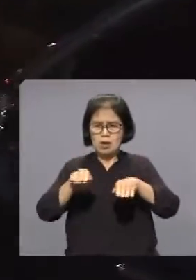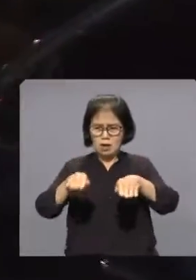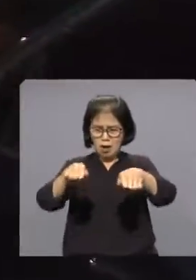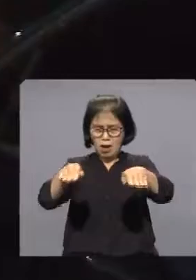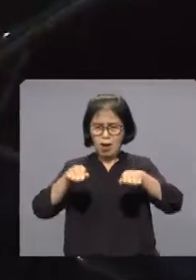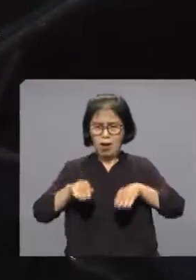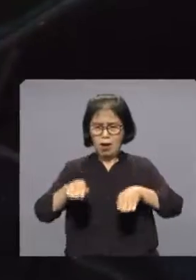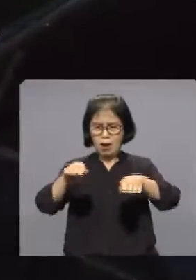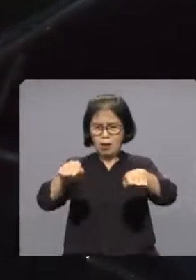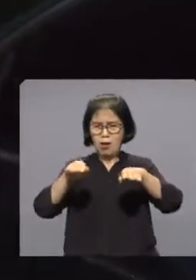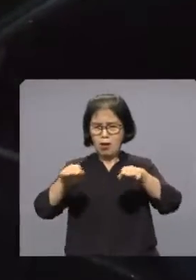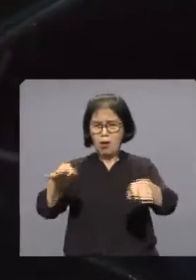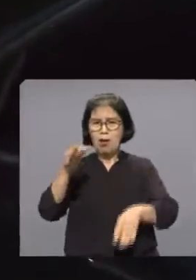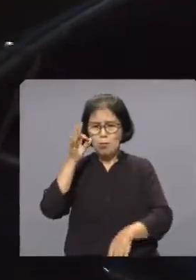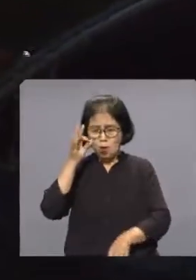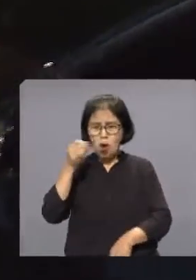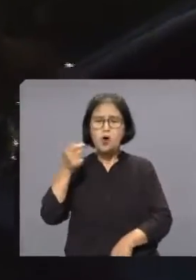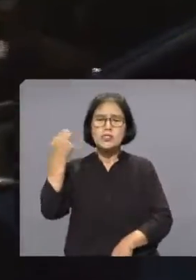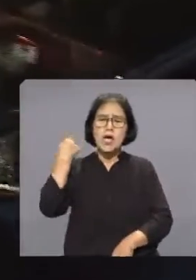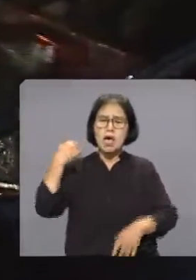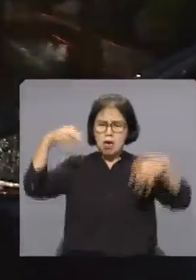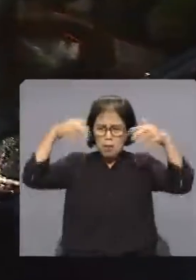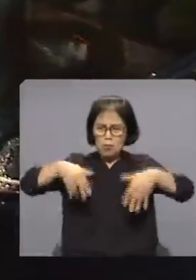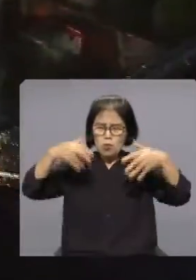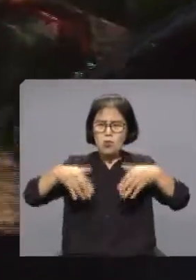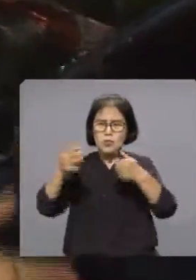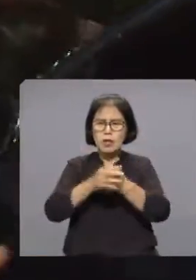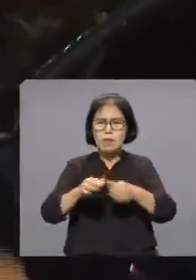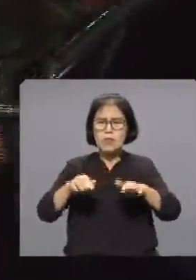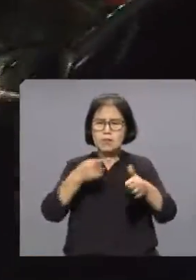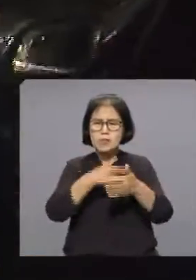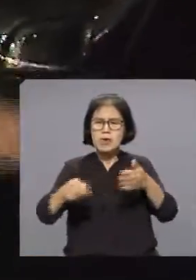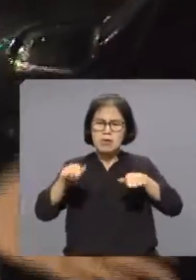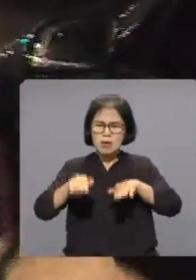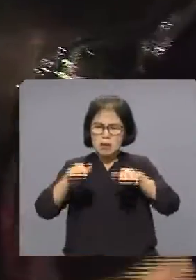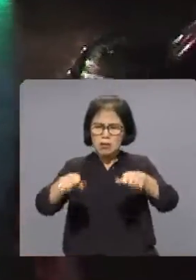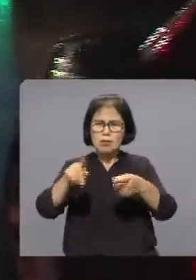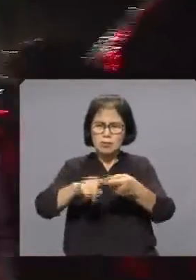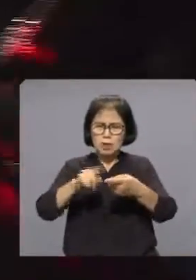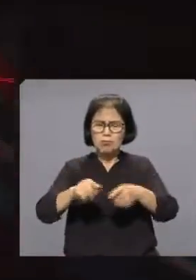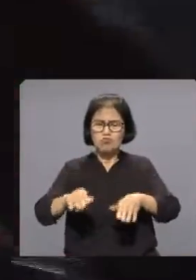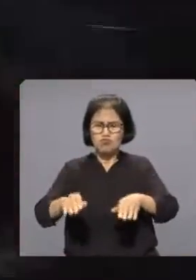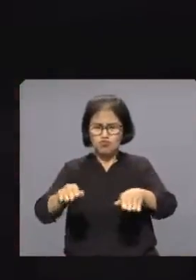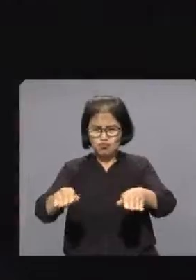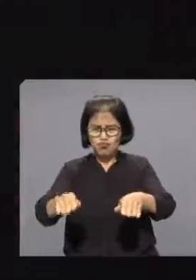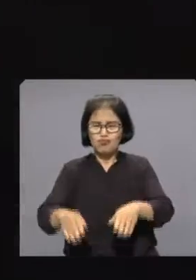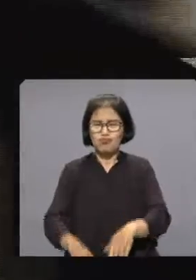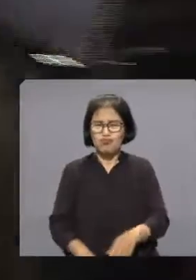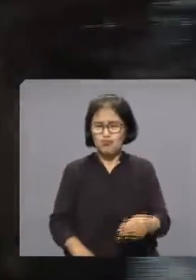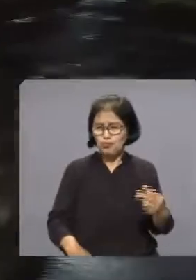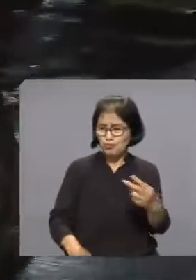보실 수 있을 겁니다. 바로 어제 폭우로 인한 비 피해 차량들인데요. 이쪽으로 와보시죠.